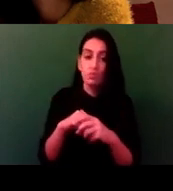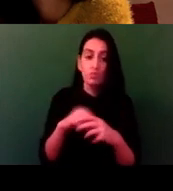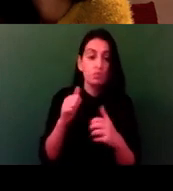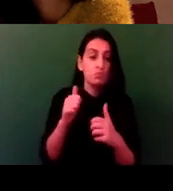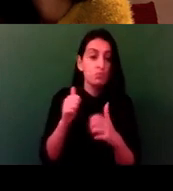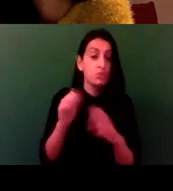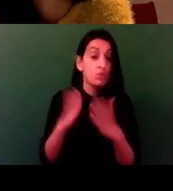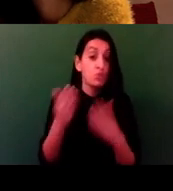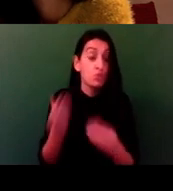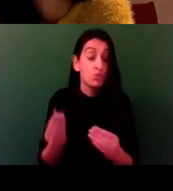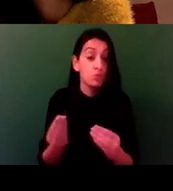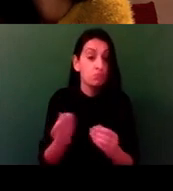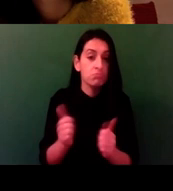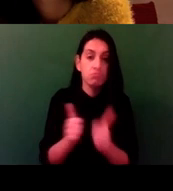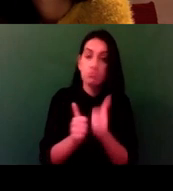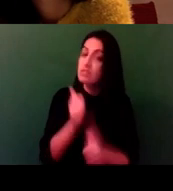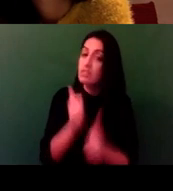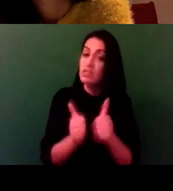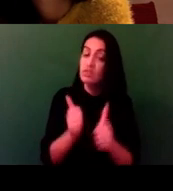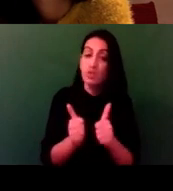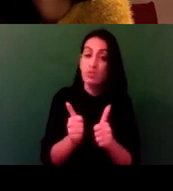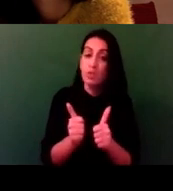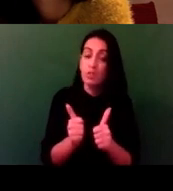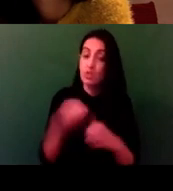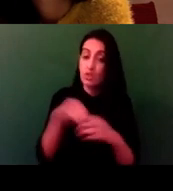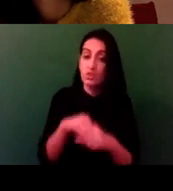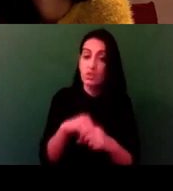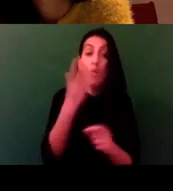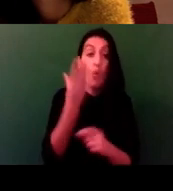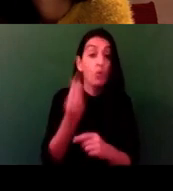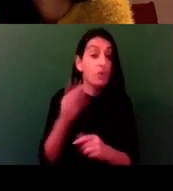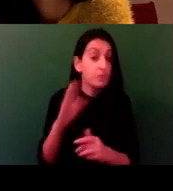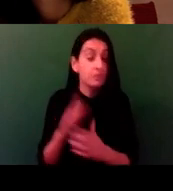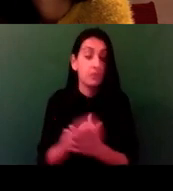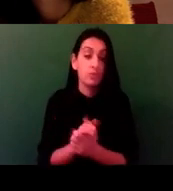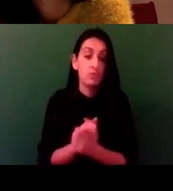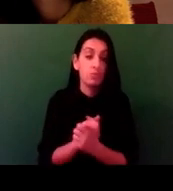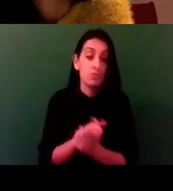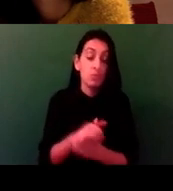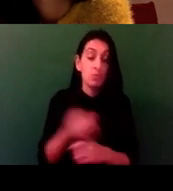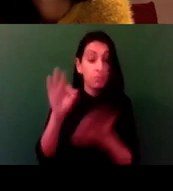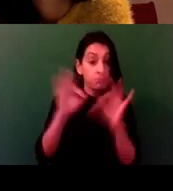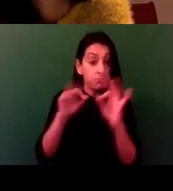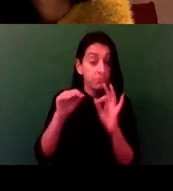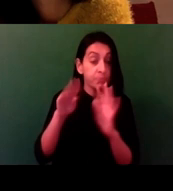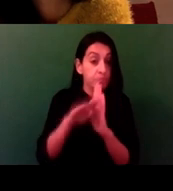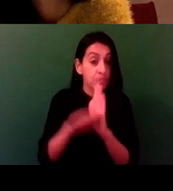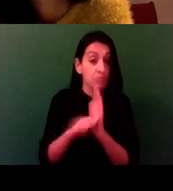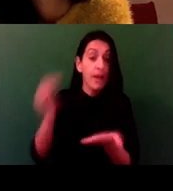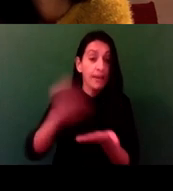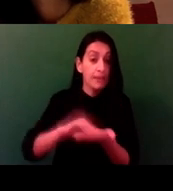eğilime yer açabilir miyiz? İlla bir vaziyet planı koymak zorunda mıyız orada? Onları tartışmanın da kıymetli olduğunu düşünüyorum.